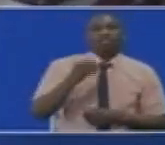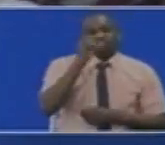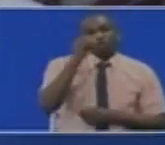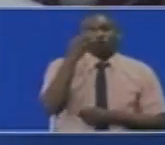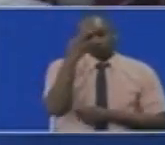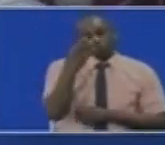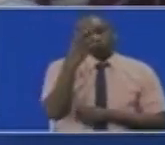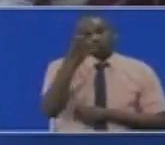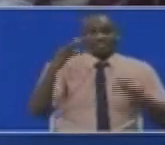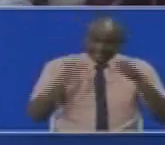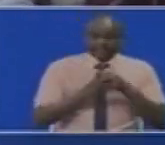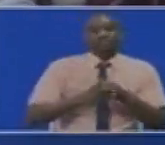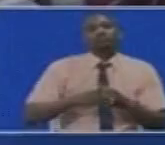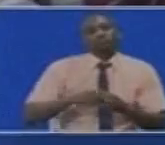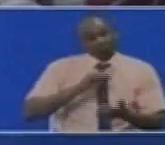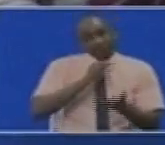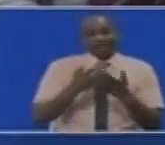be funded fully.